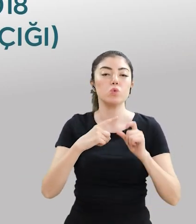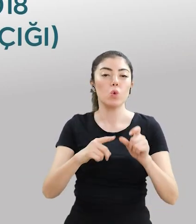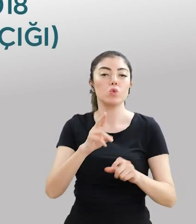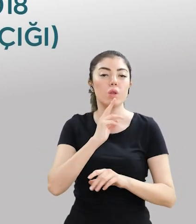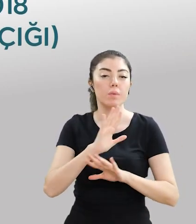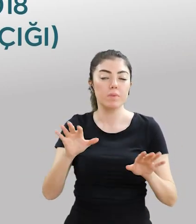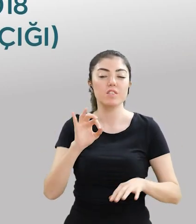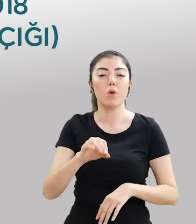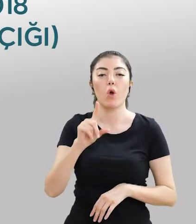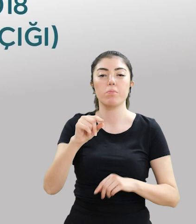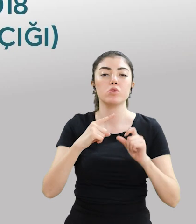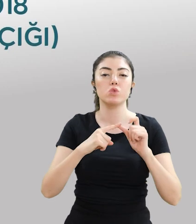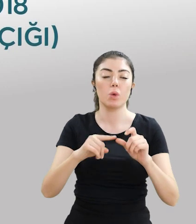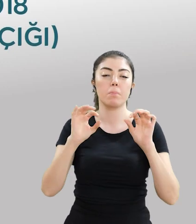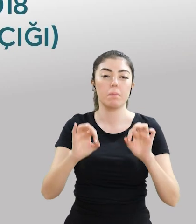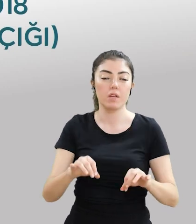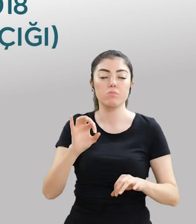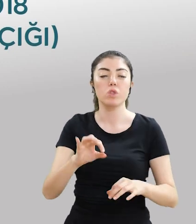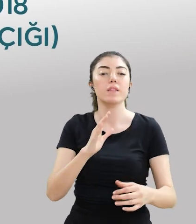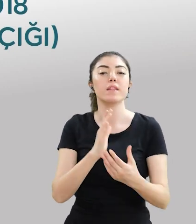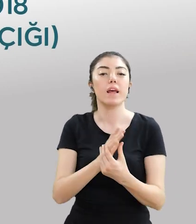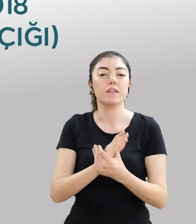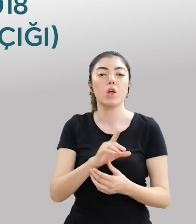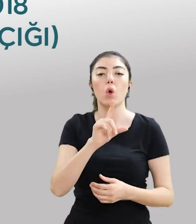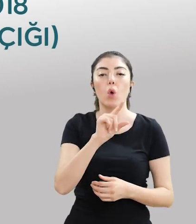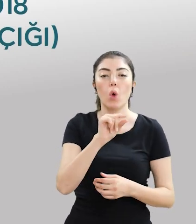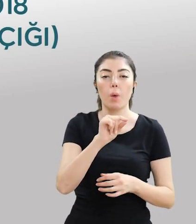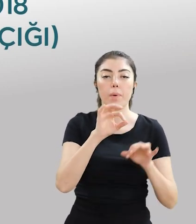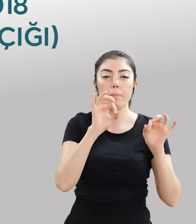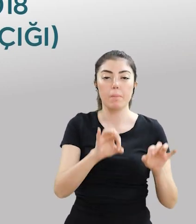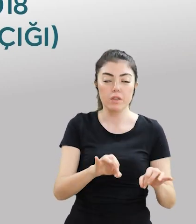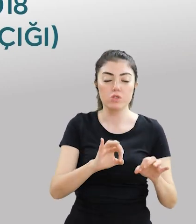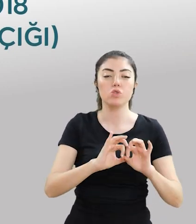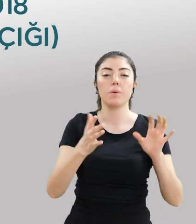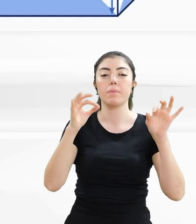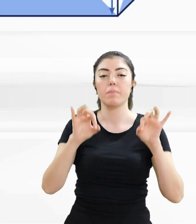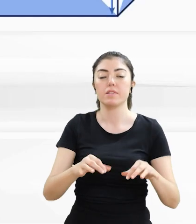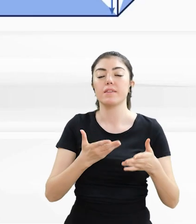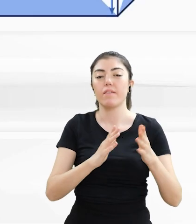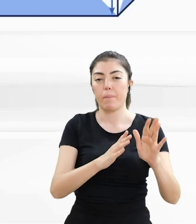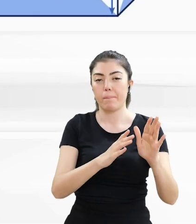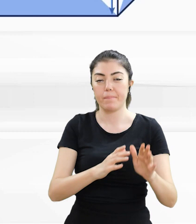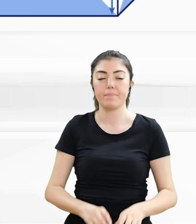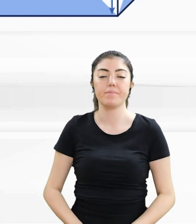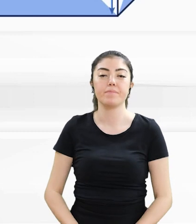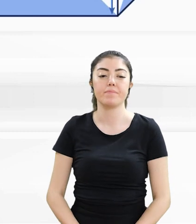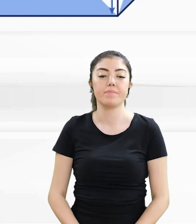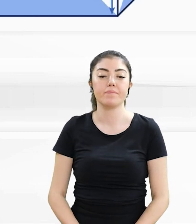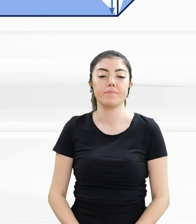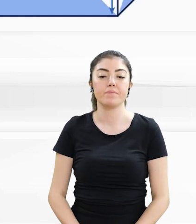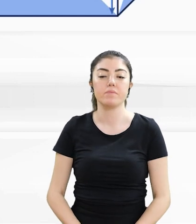sorumuzu bitirmiştik 11 sorumuz da kalmıştık bugünkü dersimizde 11. soruda soru çözümüne et devam ediyoruz